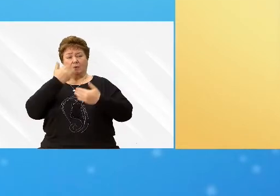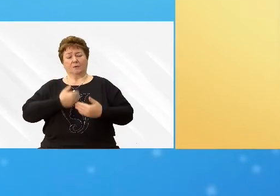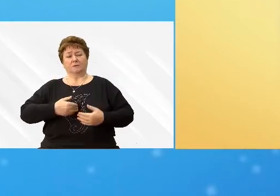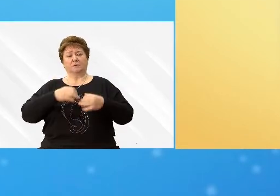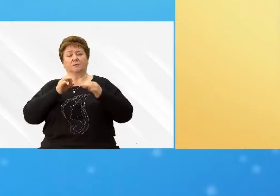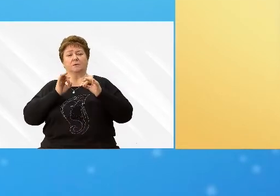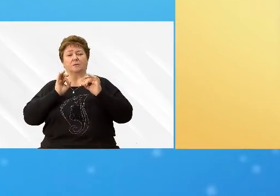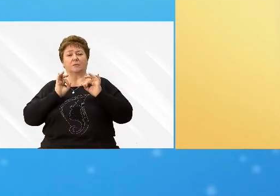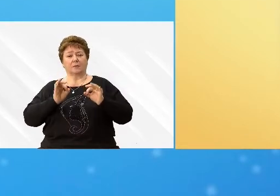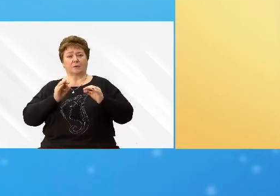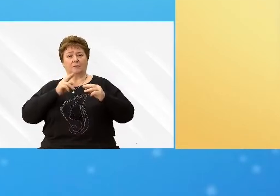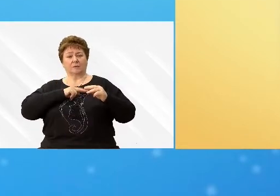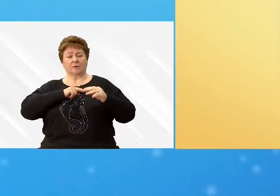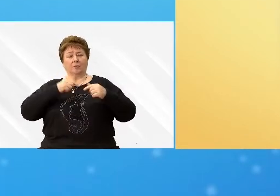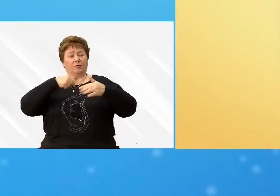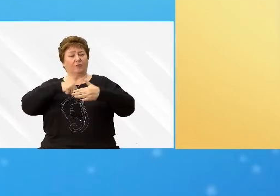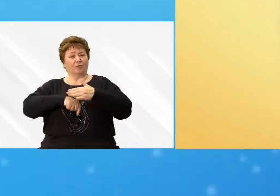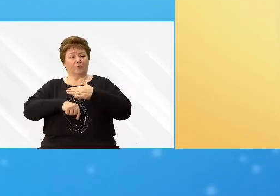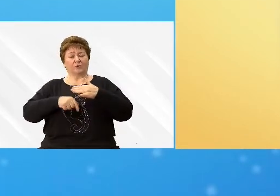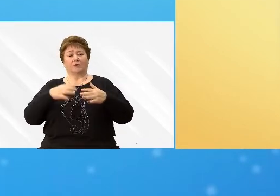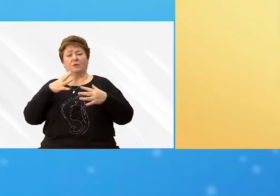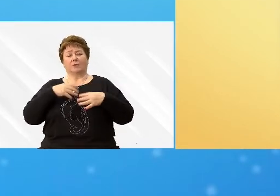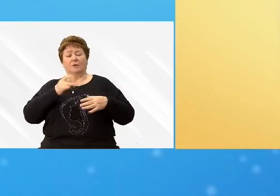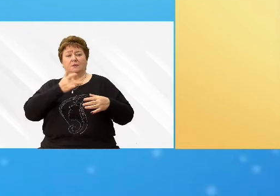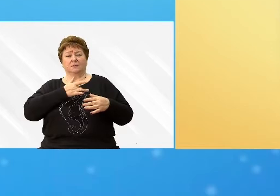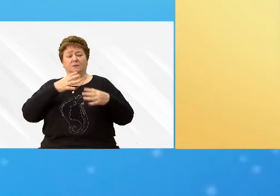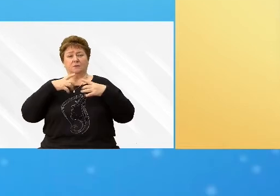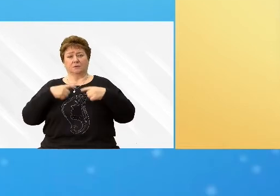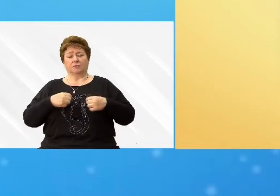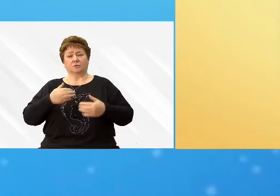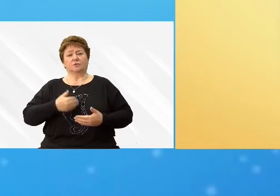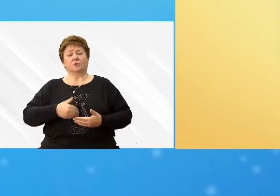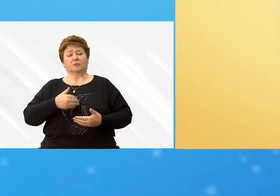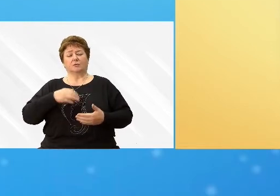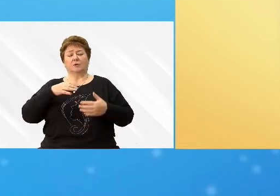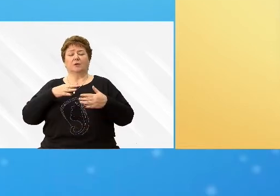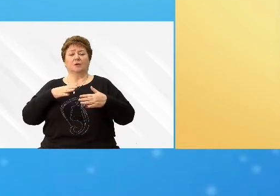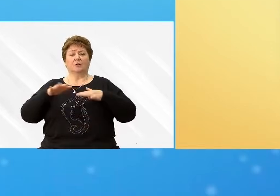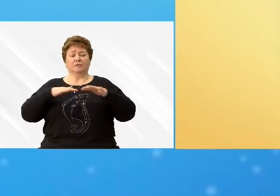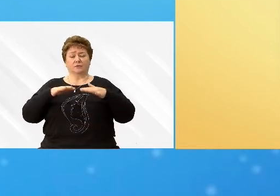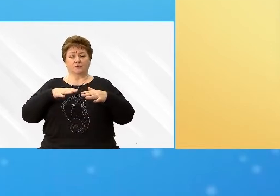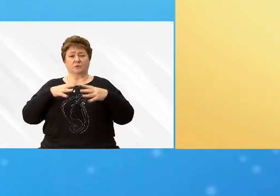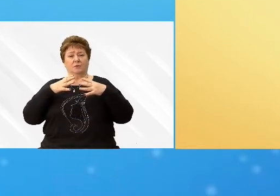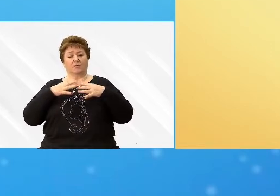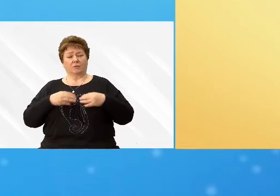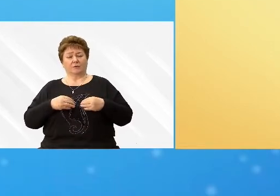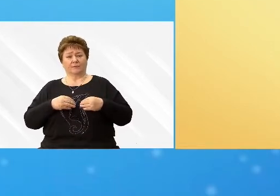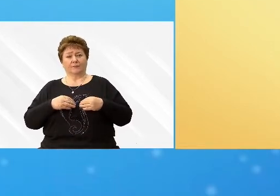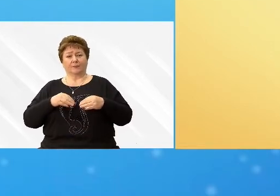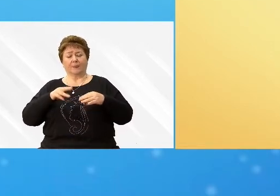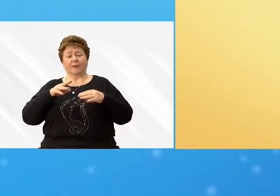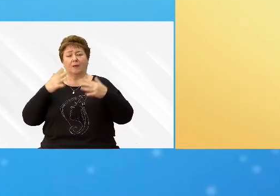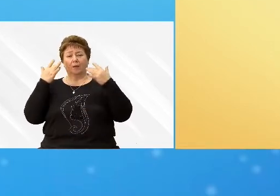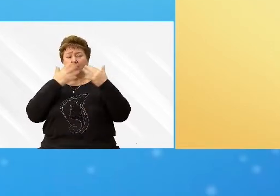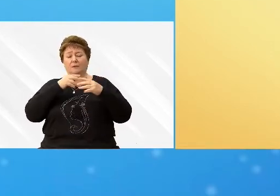нормальную работу внутренних органов сердца легких желудком и органов движения признаки